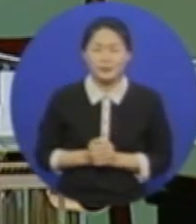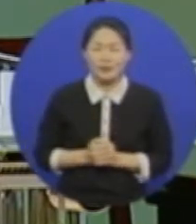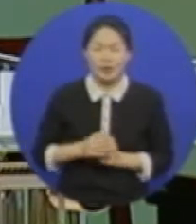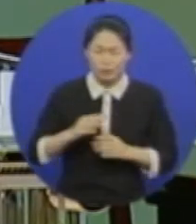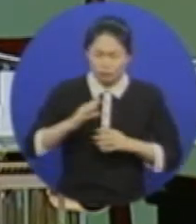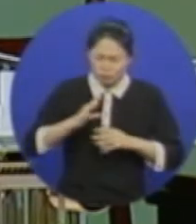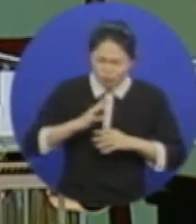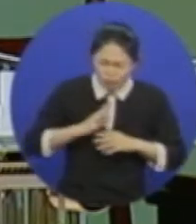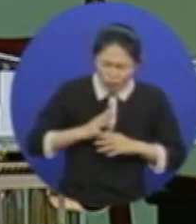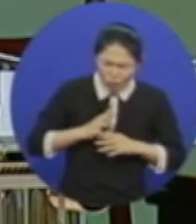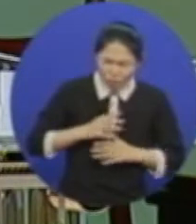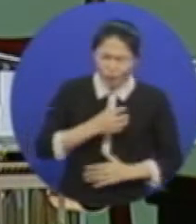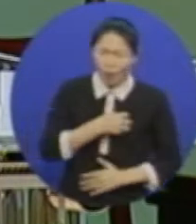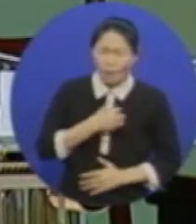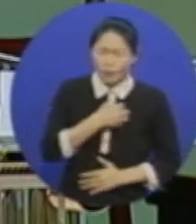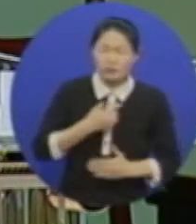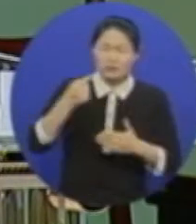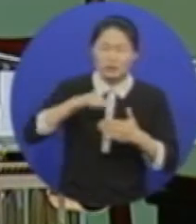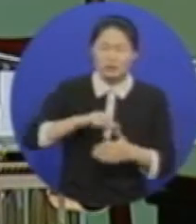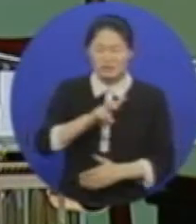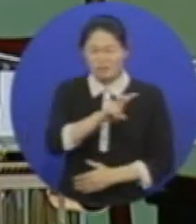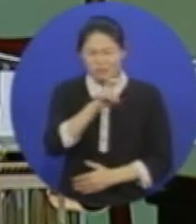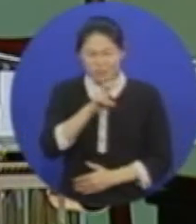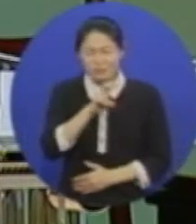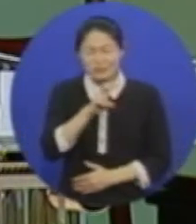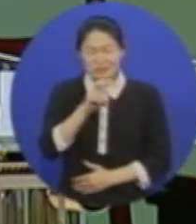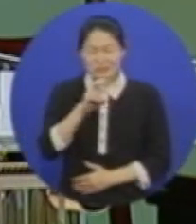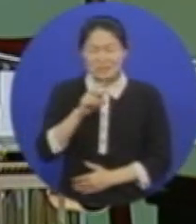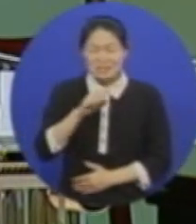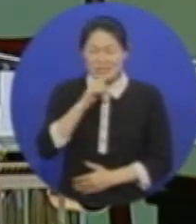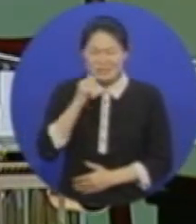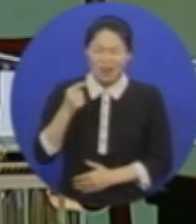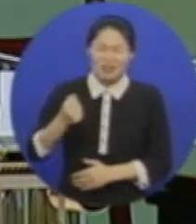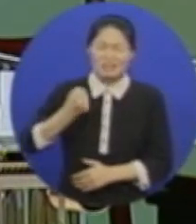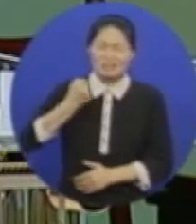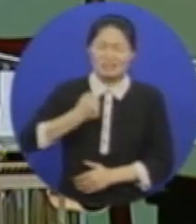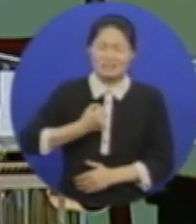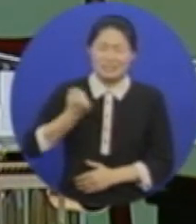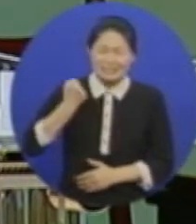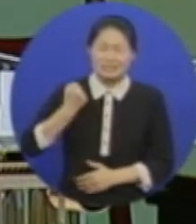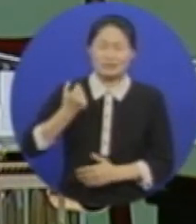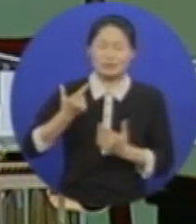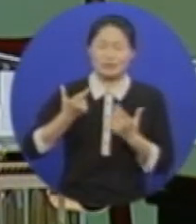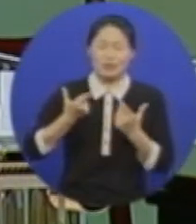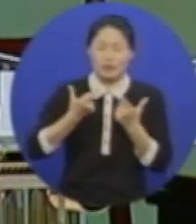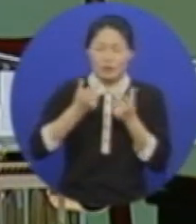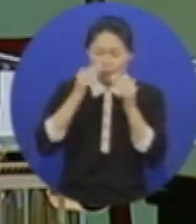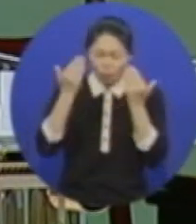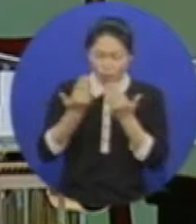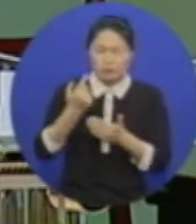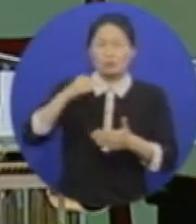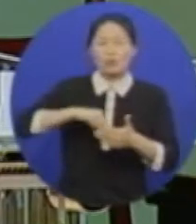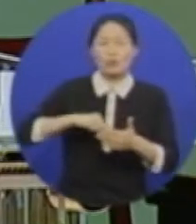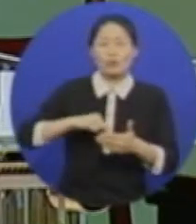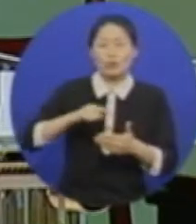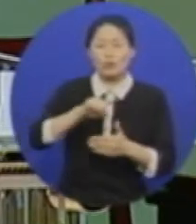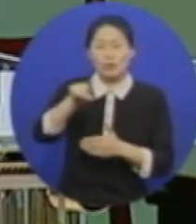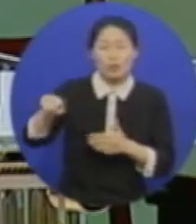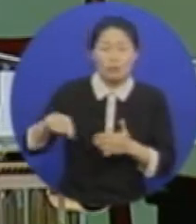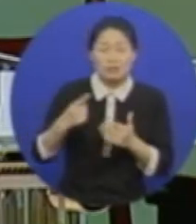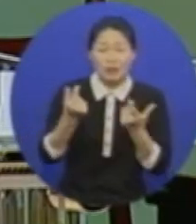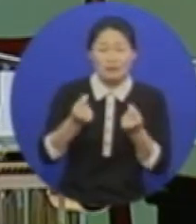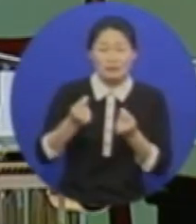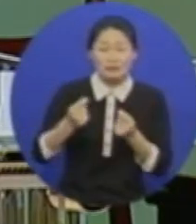두려움과 염려 더 들어오고 미운 생각 들어오고 혈기 도 들어오고 여러분 그렇게 해도 되는겁니까